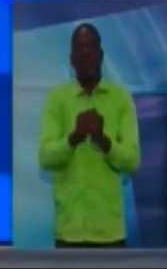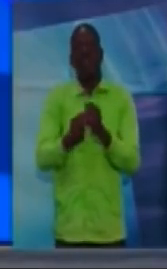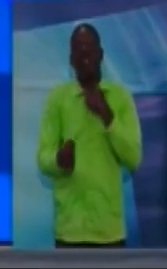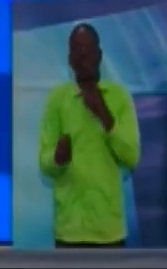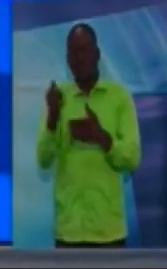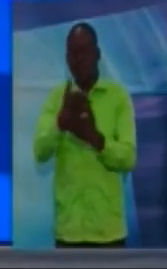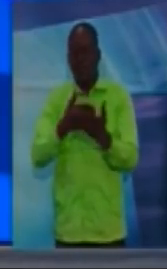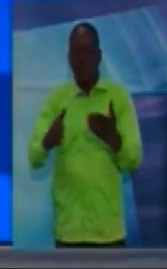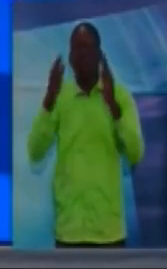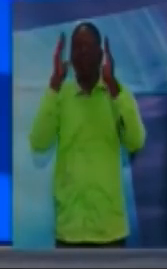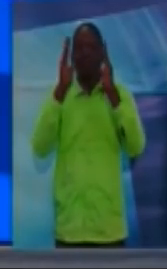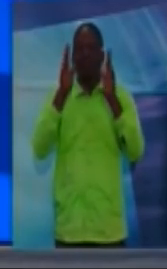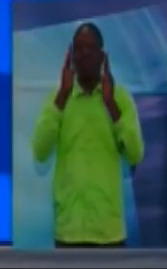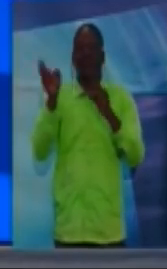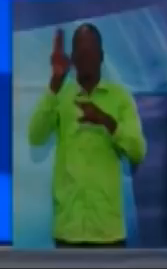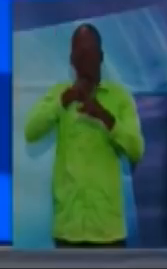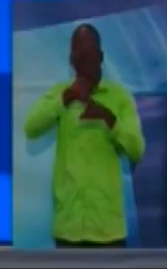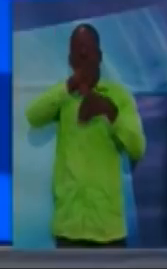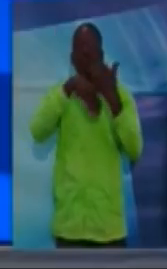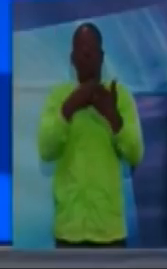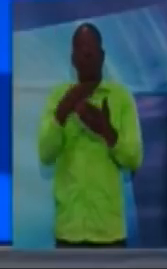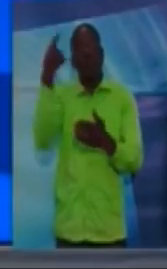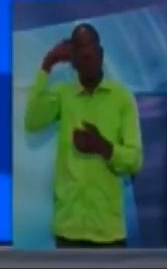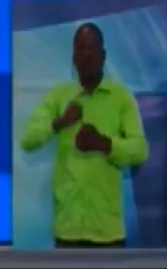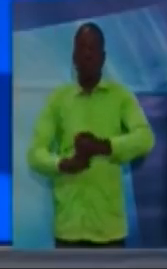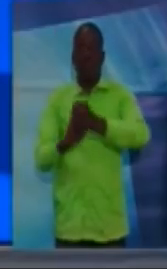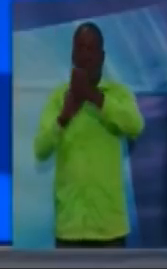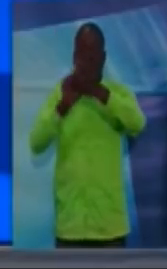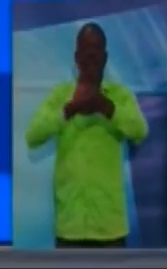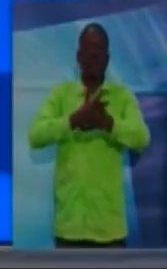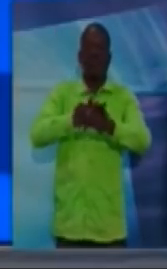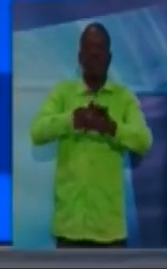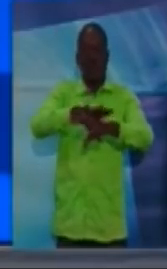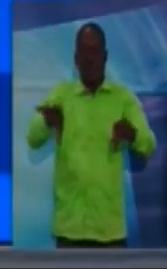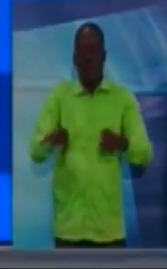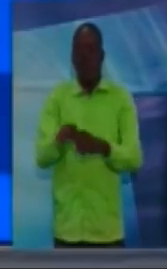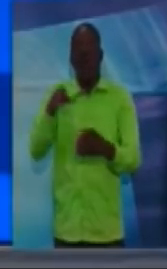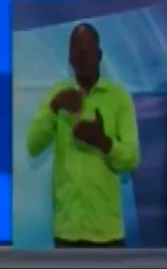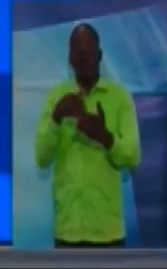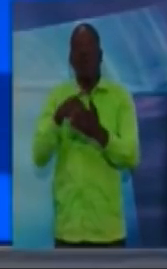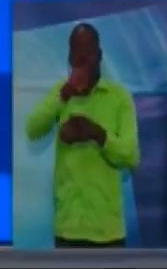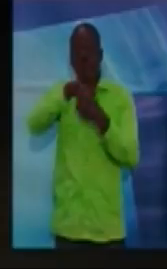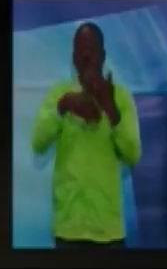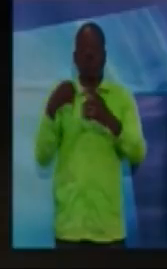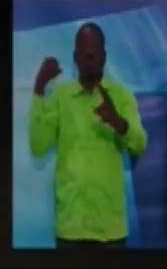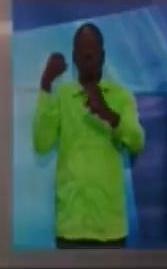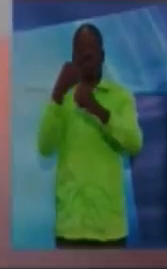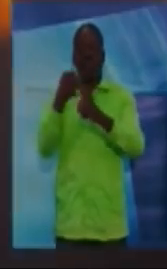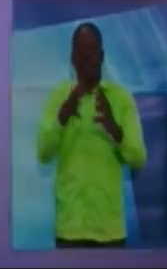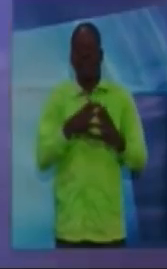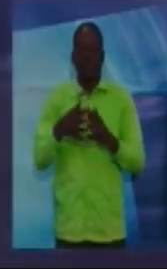part, avertit, il mettra tout en œuvre pour défendre son territoire contre toute attaque américaine.